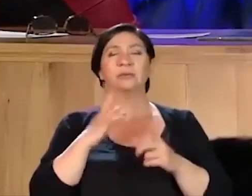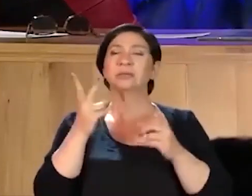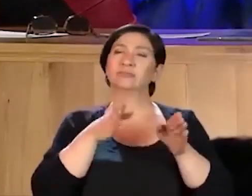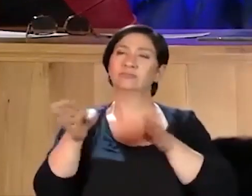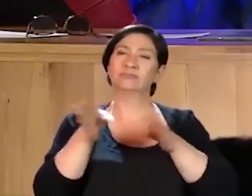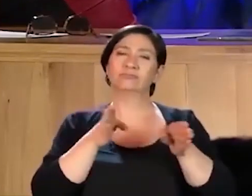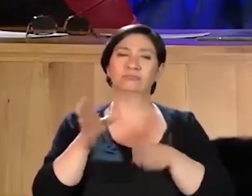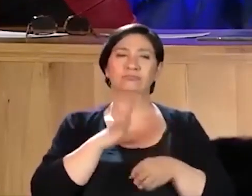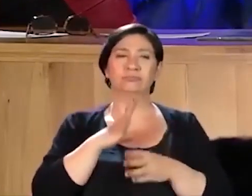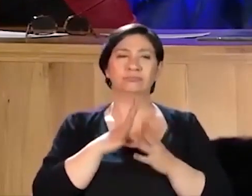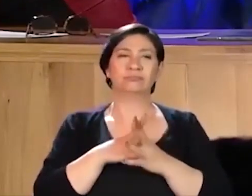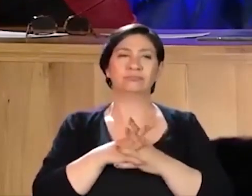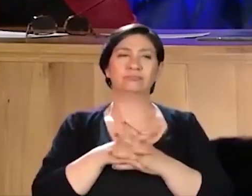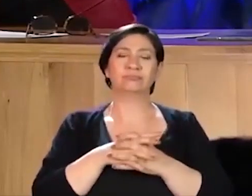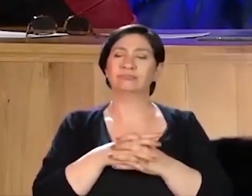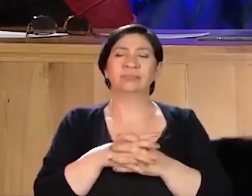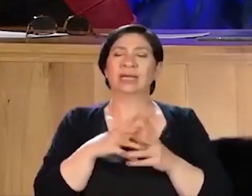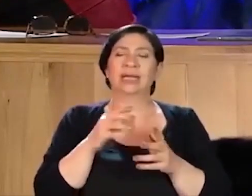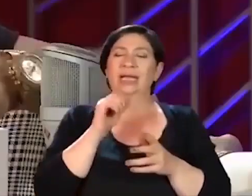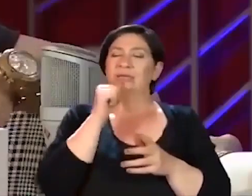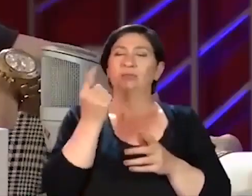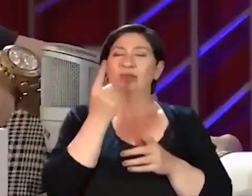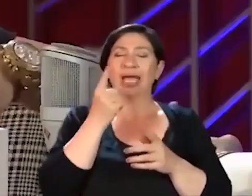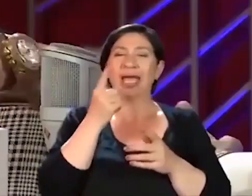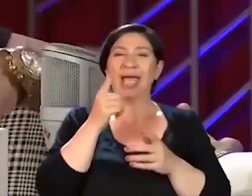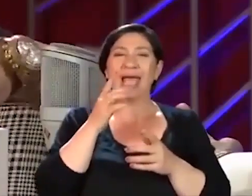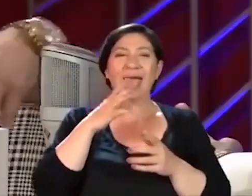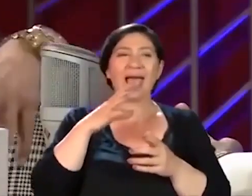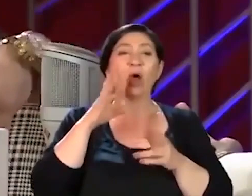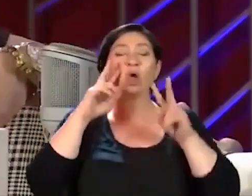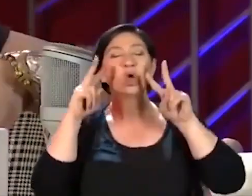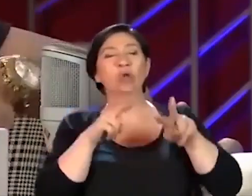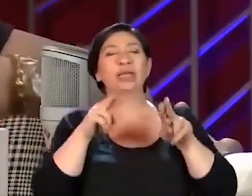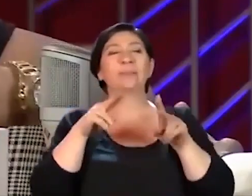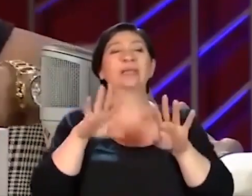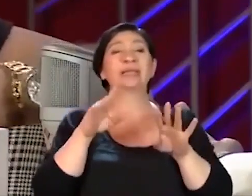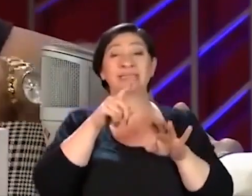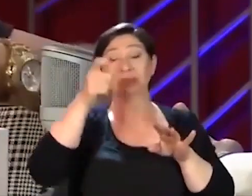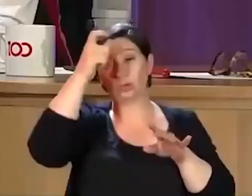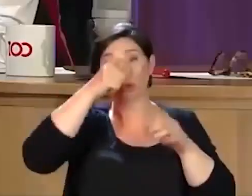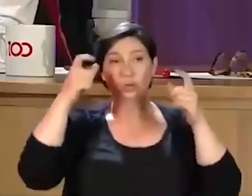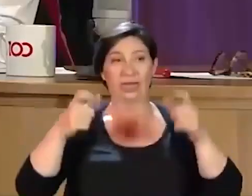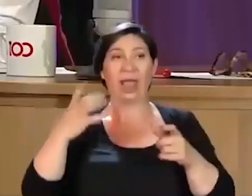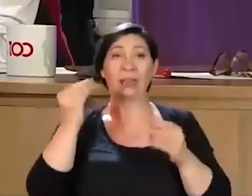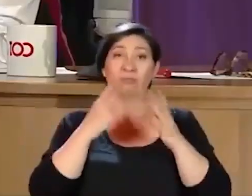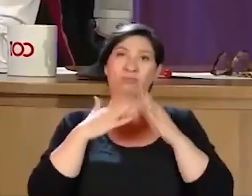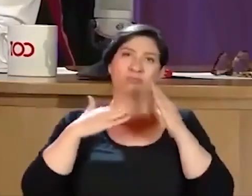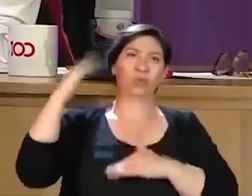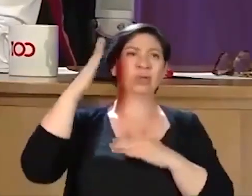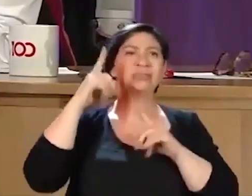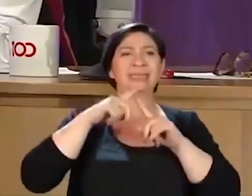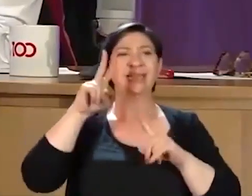onun Yani hiçbir şey çok Her insan için özel göründüğü gibi değil Siz Türkiye'nin en büyük